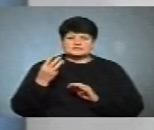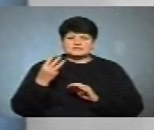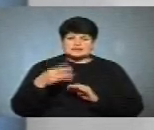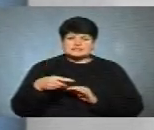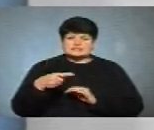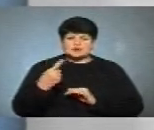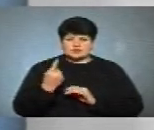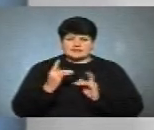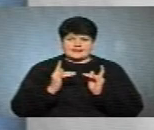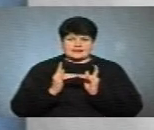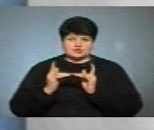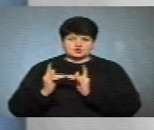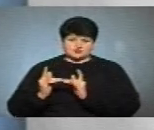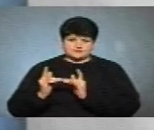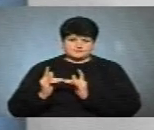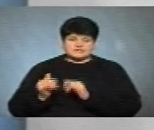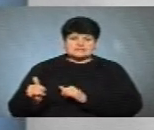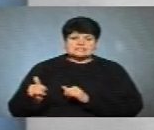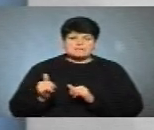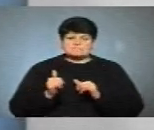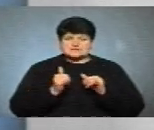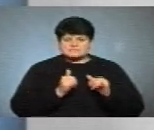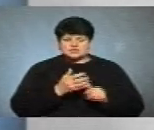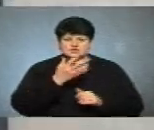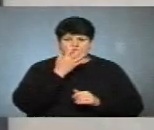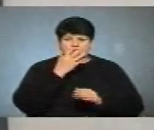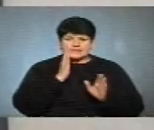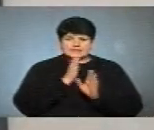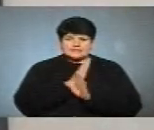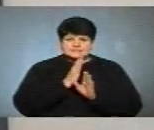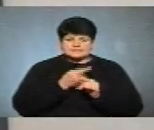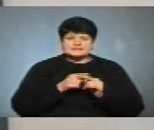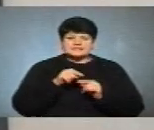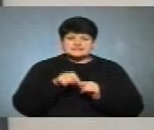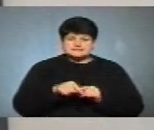1931 ліжко. Забезпечено киснем ці ліжка